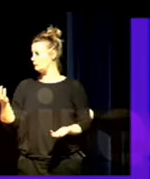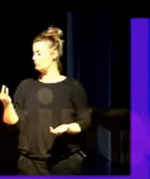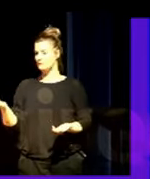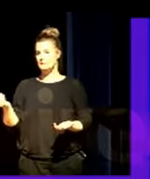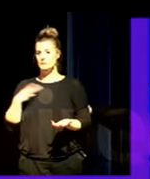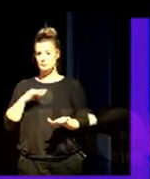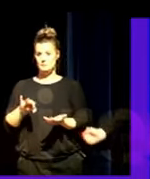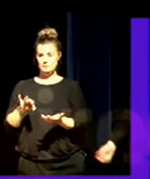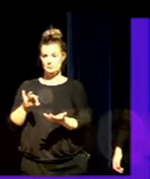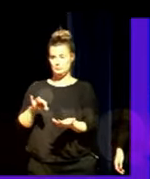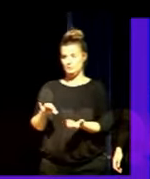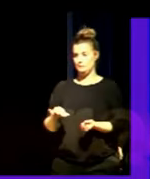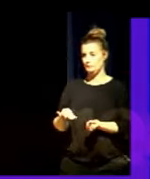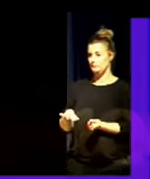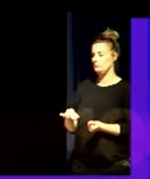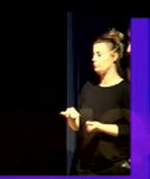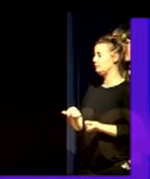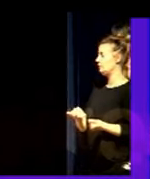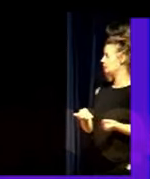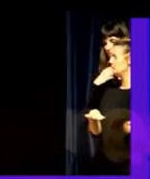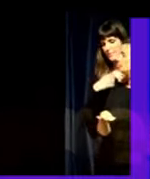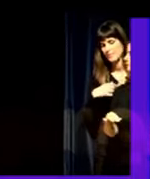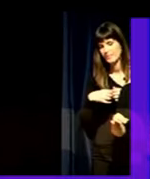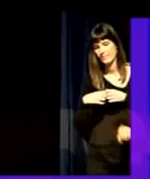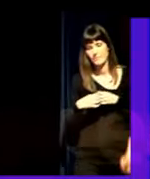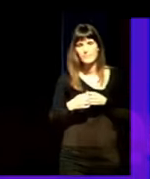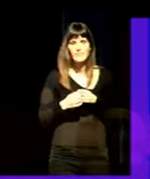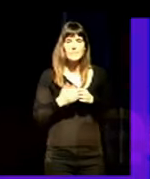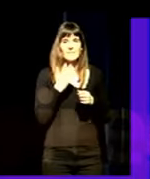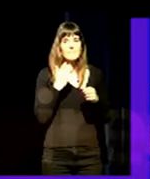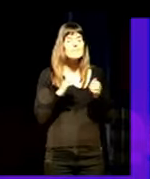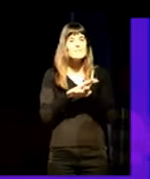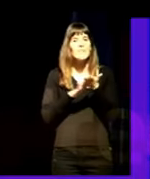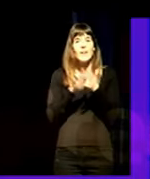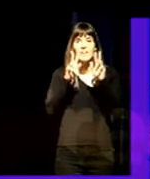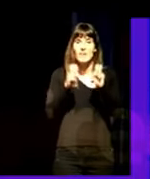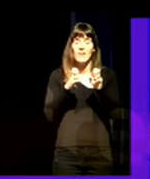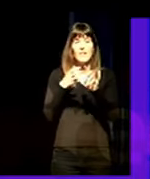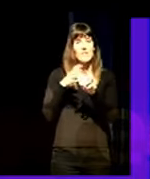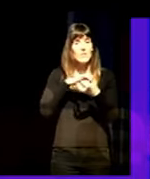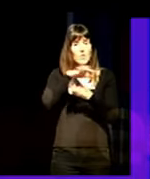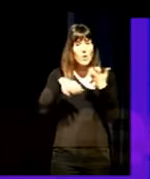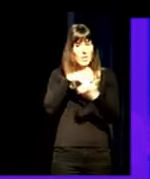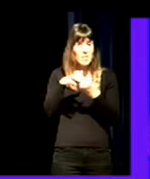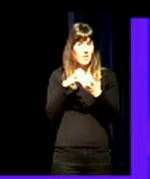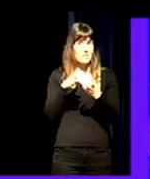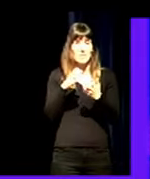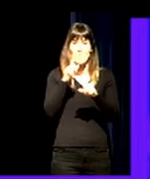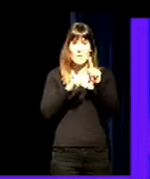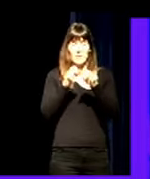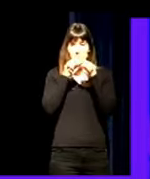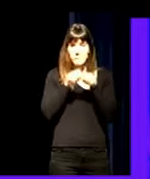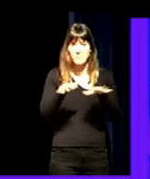gehiagora ematen dugu, eta klaro, bago ditze egiten gendarken diguruz, horre eta eta mina asko zere areagotzen dira, ez da?